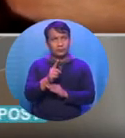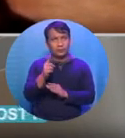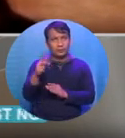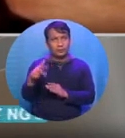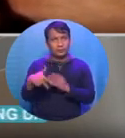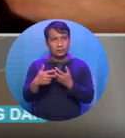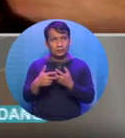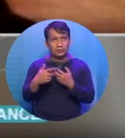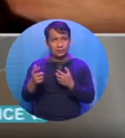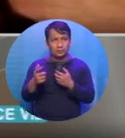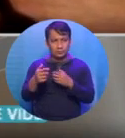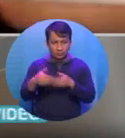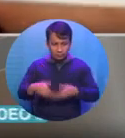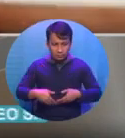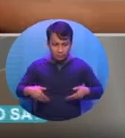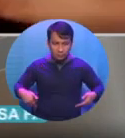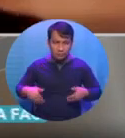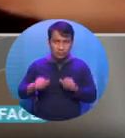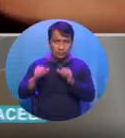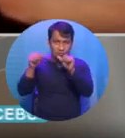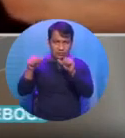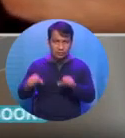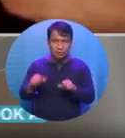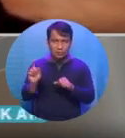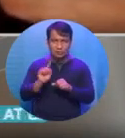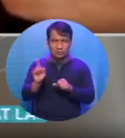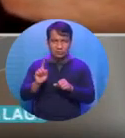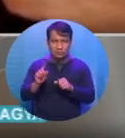pesos. Opo. Pati yun ba naman, eh, panunumbat. Ano ba